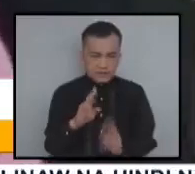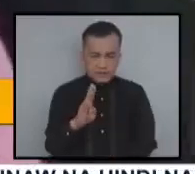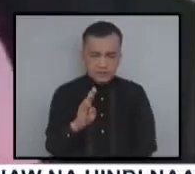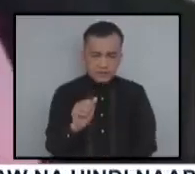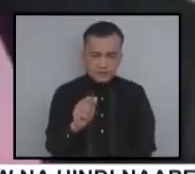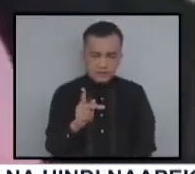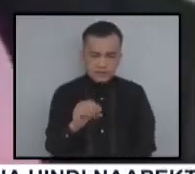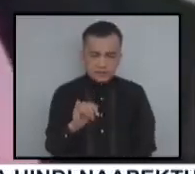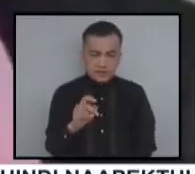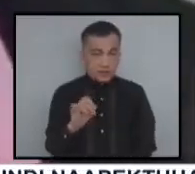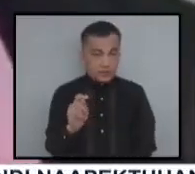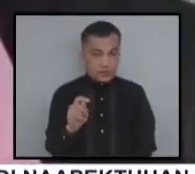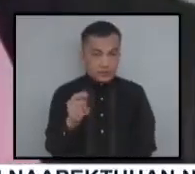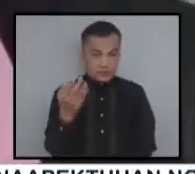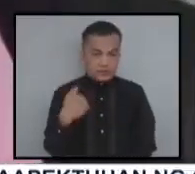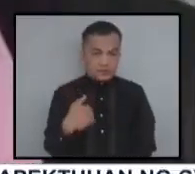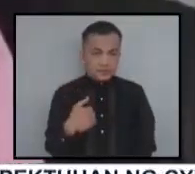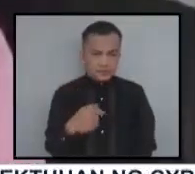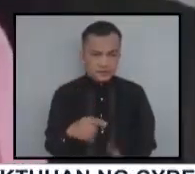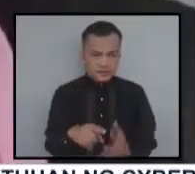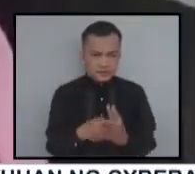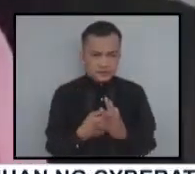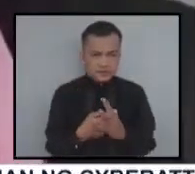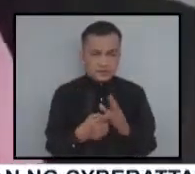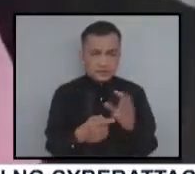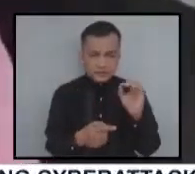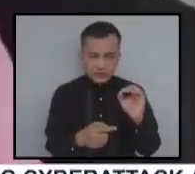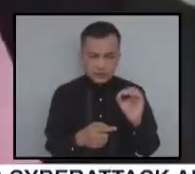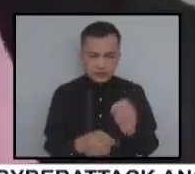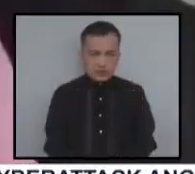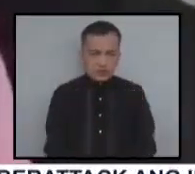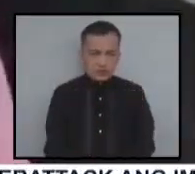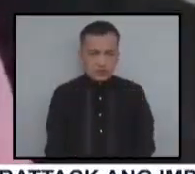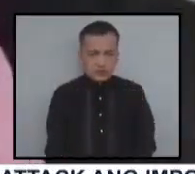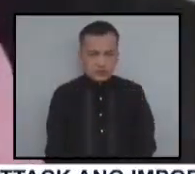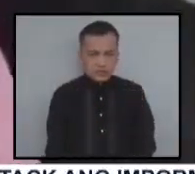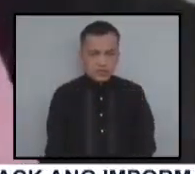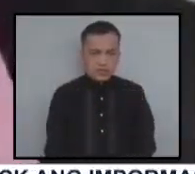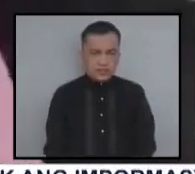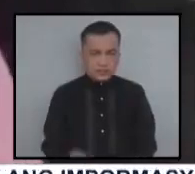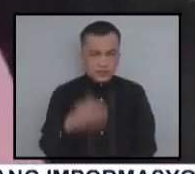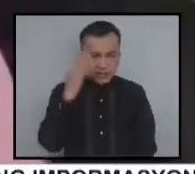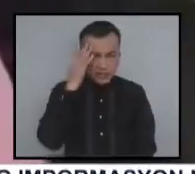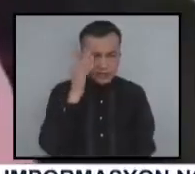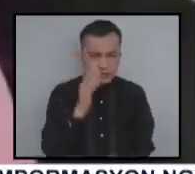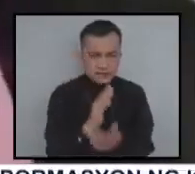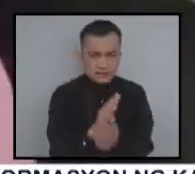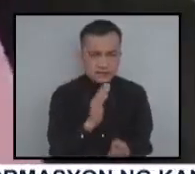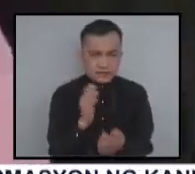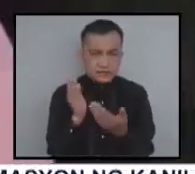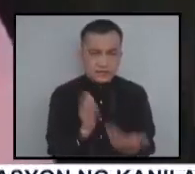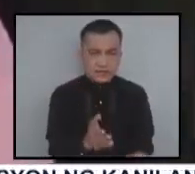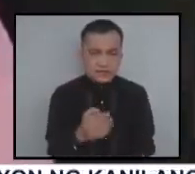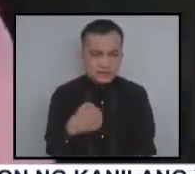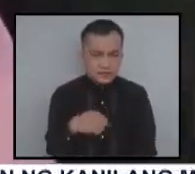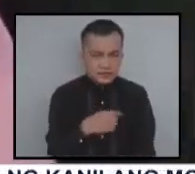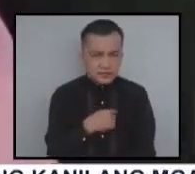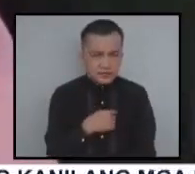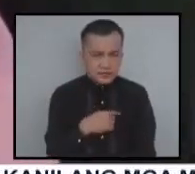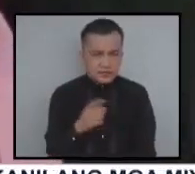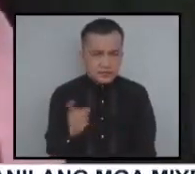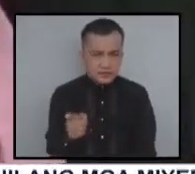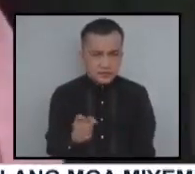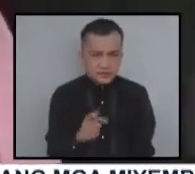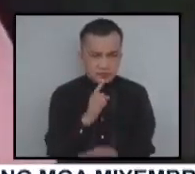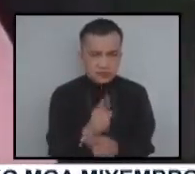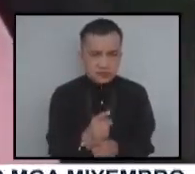So, from starting from zero, ang knowledge po talaga at skills na dala-dala namin, yun lang po